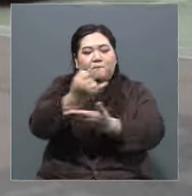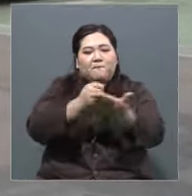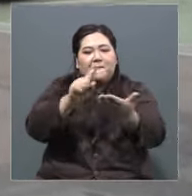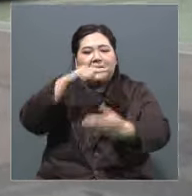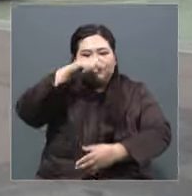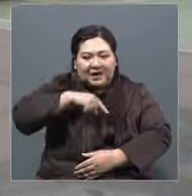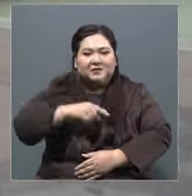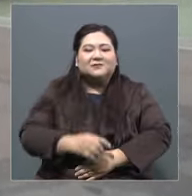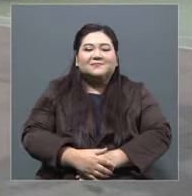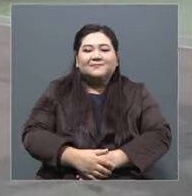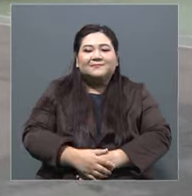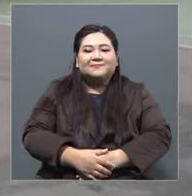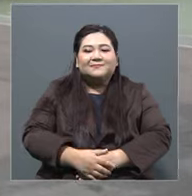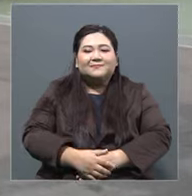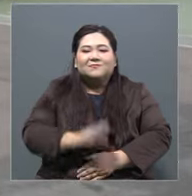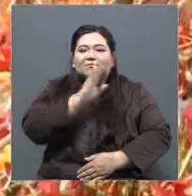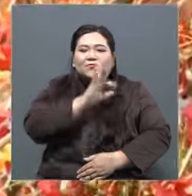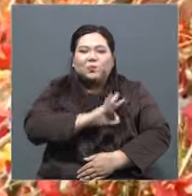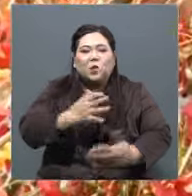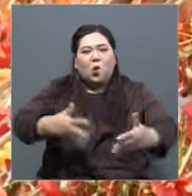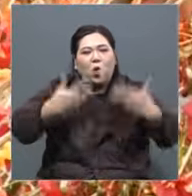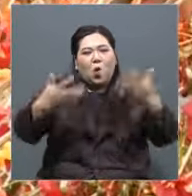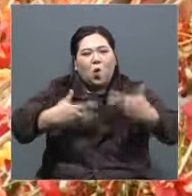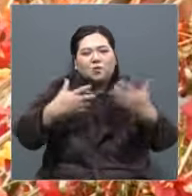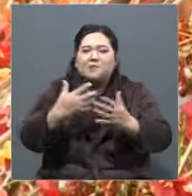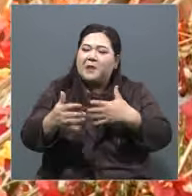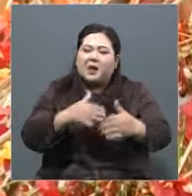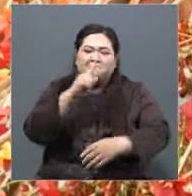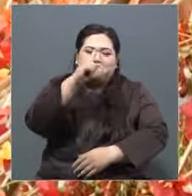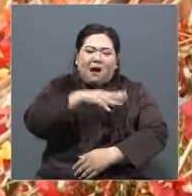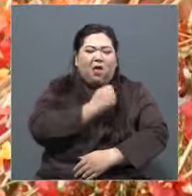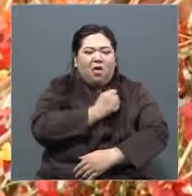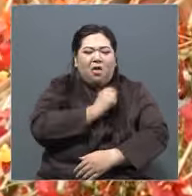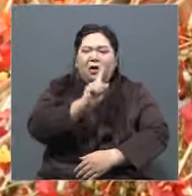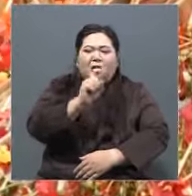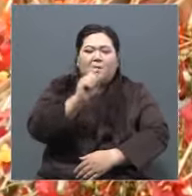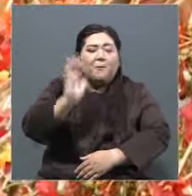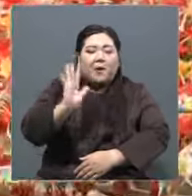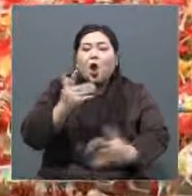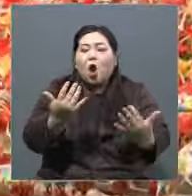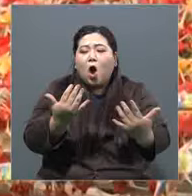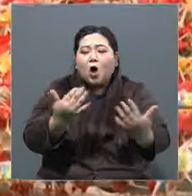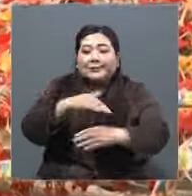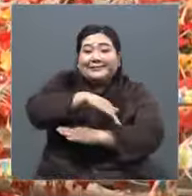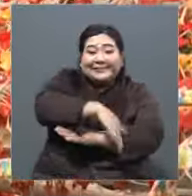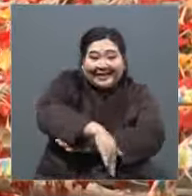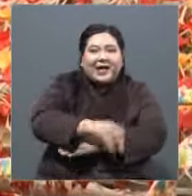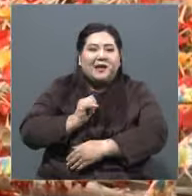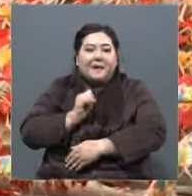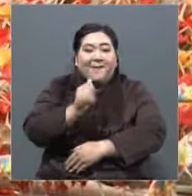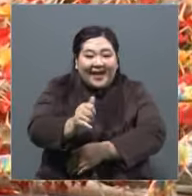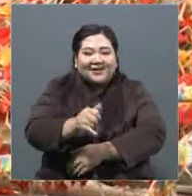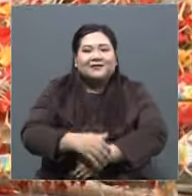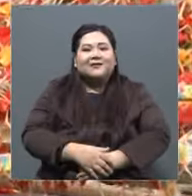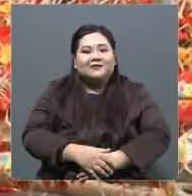แต่ถ้าเกิดว่าใครอ่ะร้อนเนี้ยบ่ายๆเนี้ยเก็บไว้ก่อนเก็บตัวอบตัวรอเดี๋ยวเย็นนี้คุณ